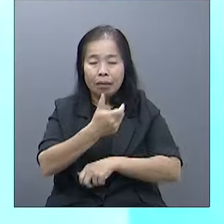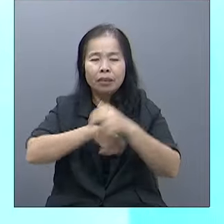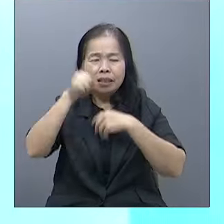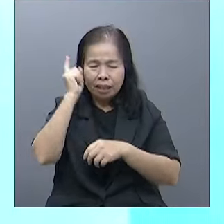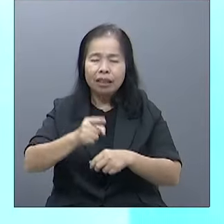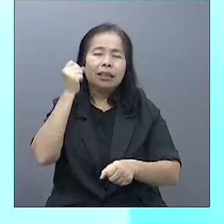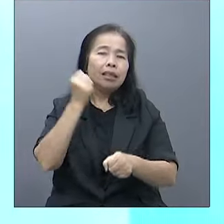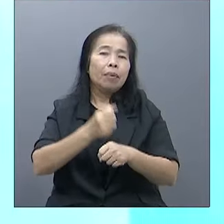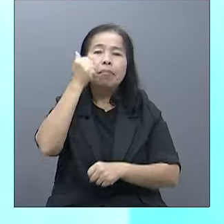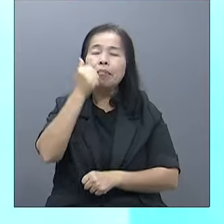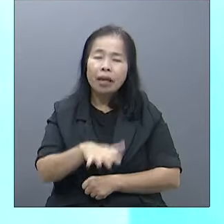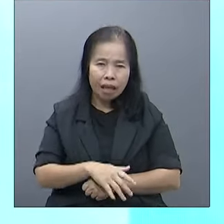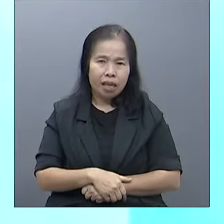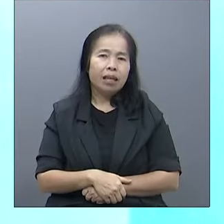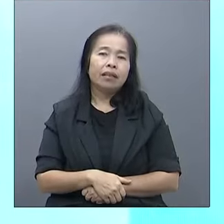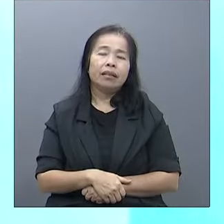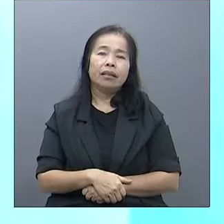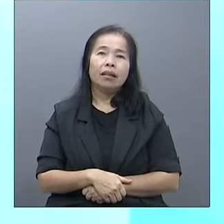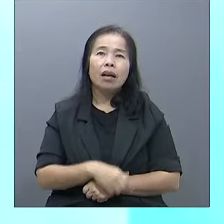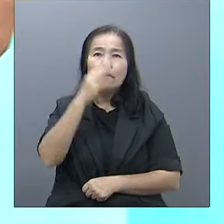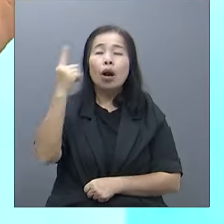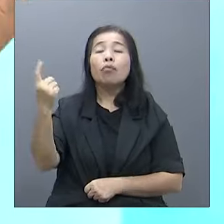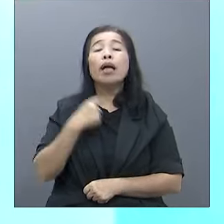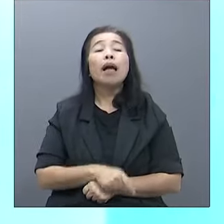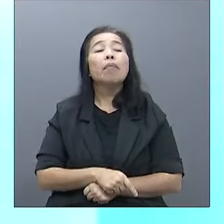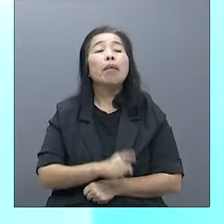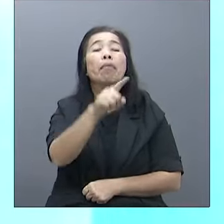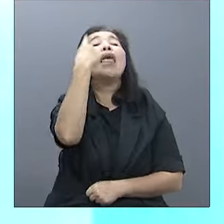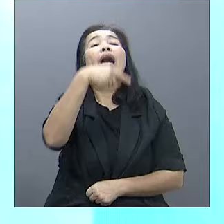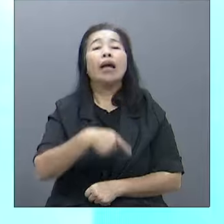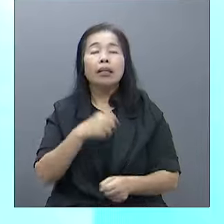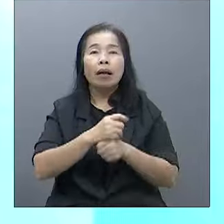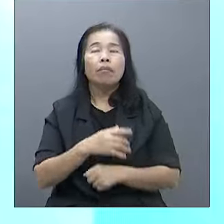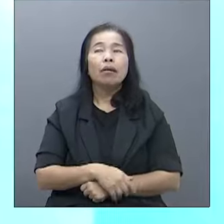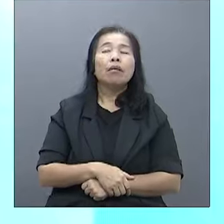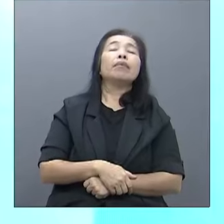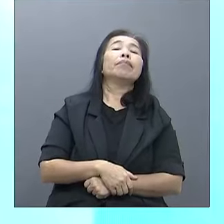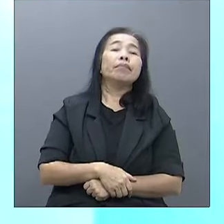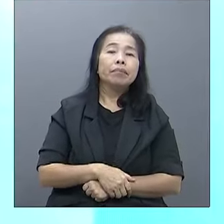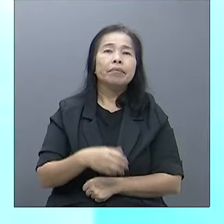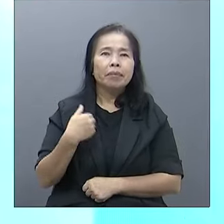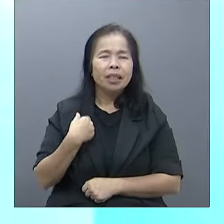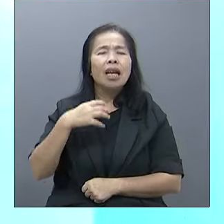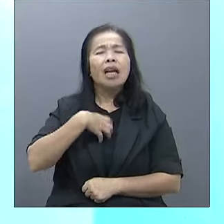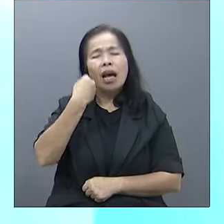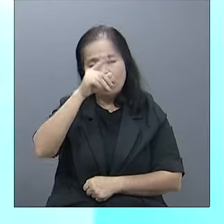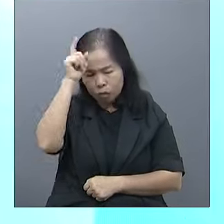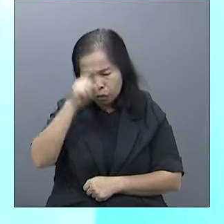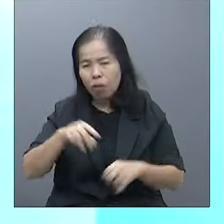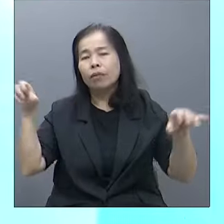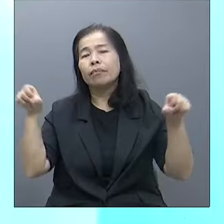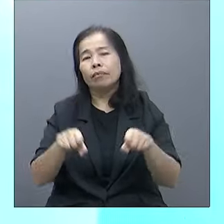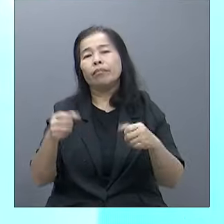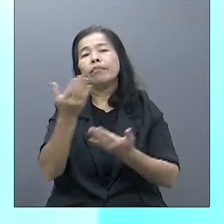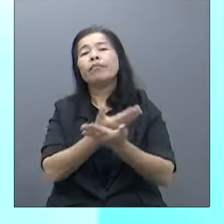้ เพราะระเบียบบอกว่าไม่ใช่เพราะฉะนั้นส่งสัญญาณมาเหมือนคุณพีนพูดเราน่าจะได้ไปปรึกษาหารือกันเพื่อจะบอกว่ามันติดขัด